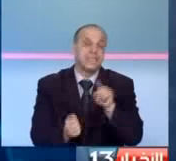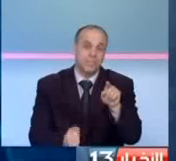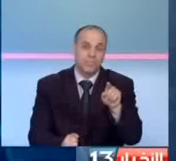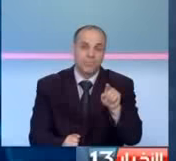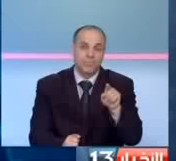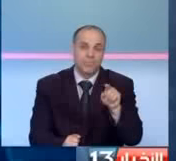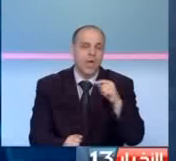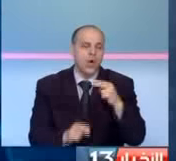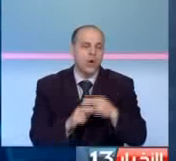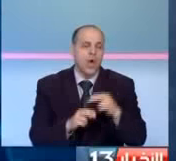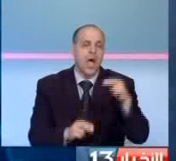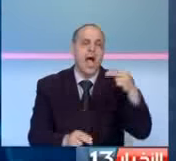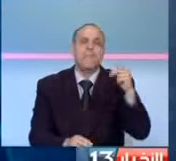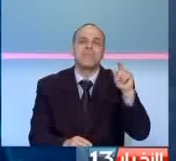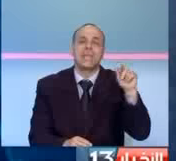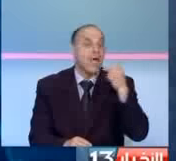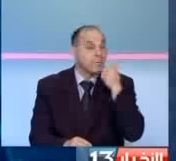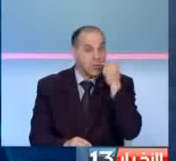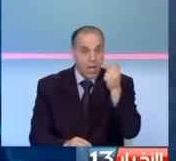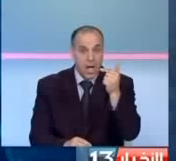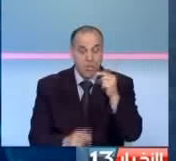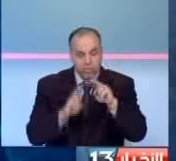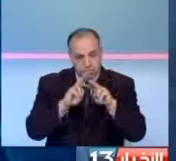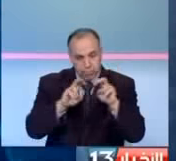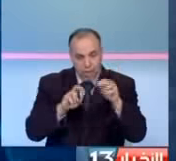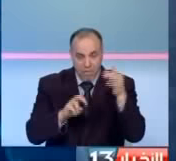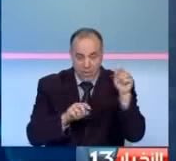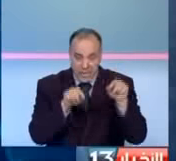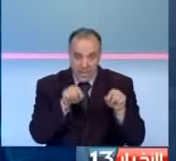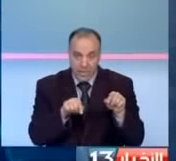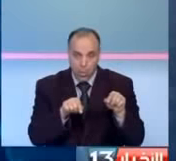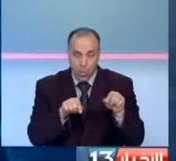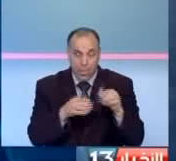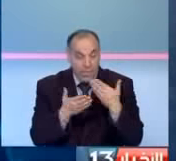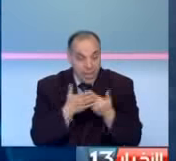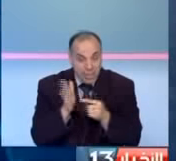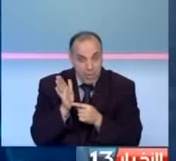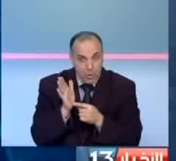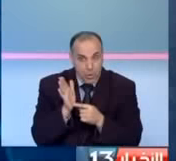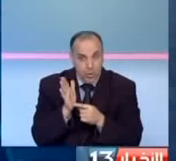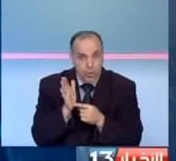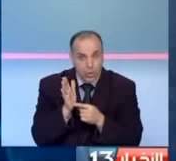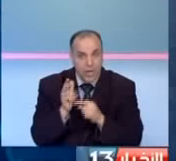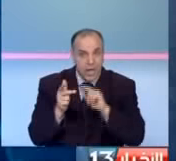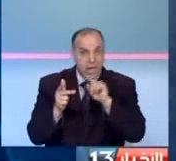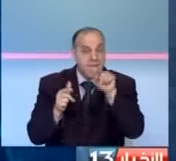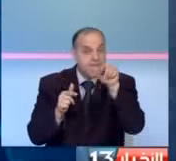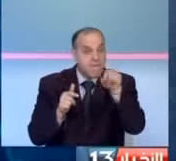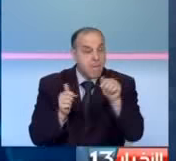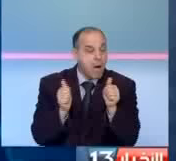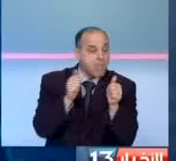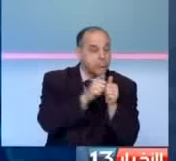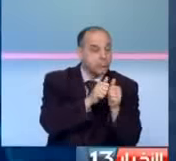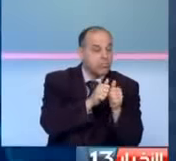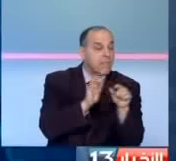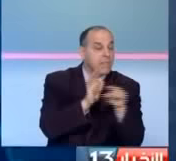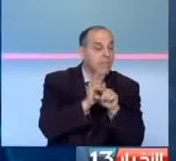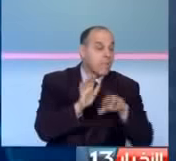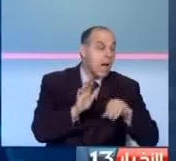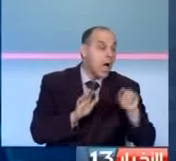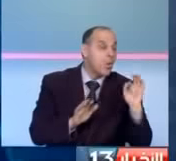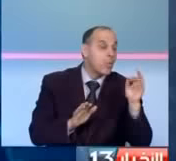ويدعى عبد الله الحماحمي، وتتجه التحقيقات الفرنسية إلى التثبت من ما إذا كان ينتمي إلى تنظيم